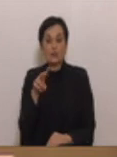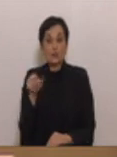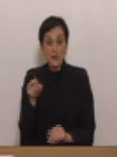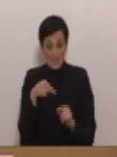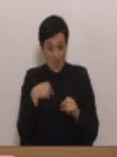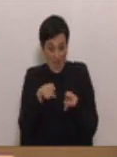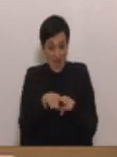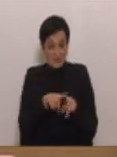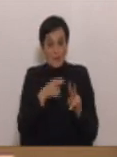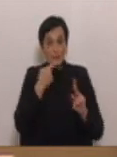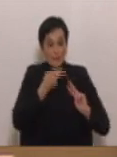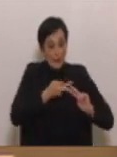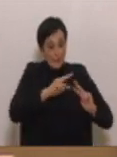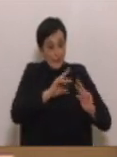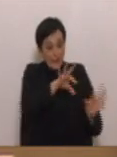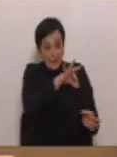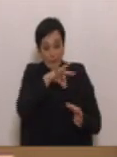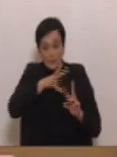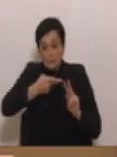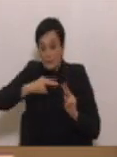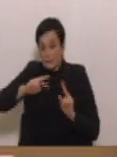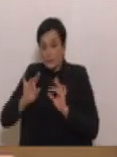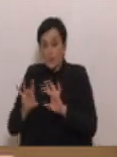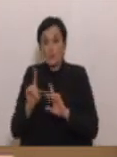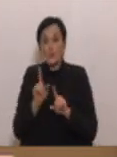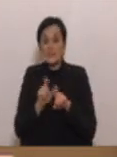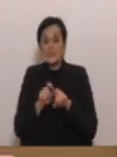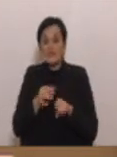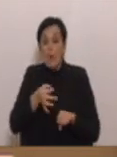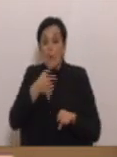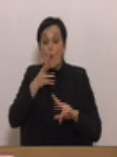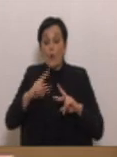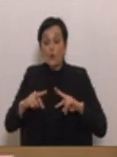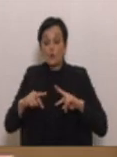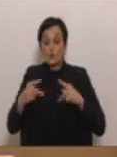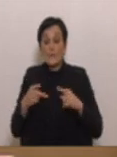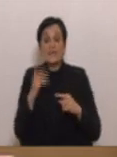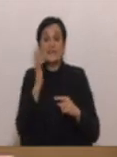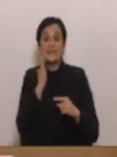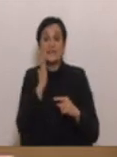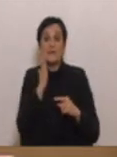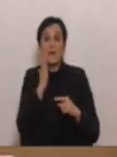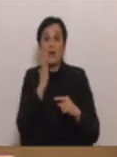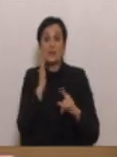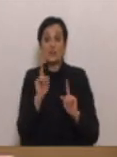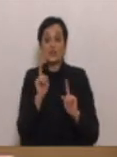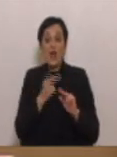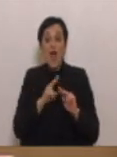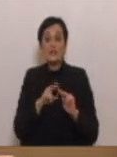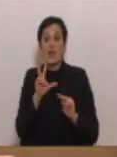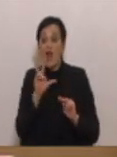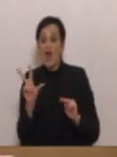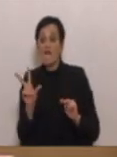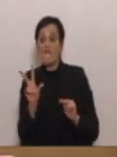zgavsi, interpretații sa șole rom, imito moit cua, moțone basit, imito șetvala, simartle, moțone bici. Rom, e să narate, ia se